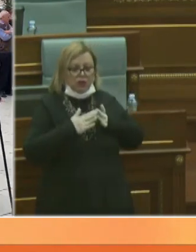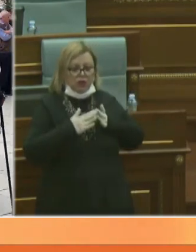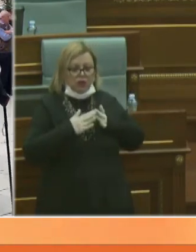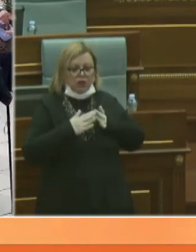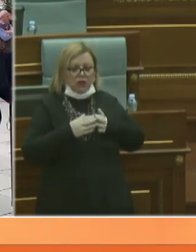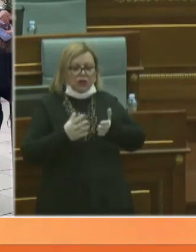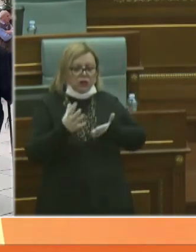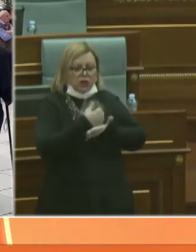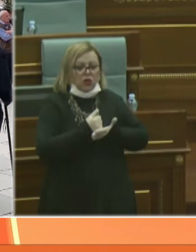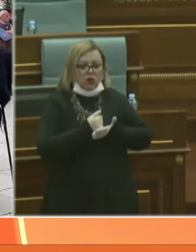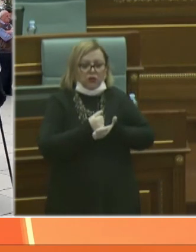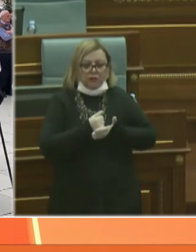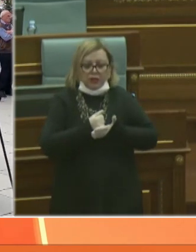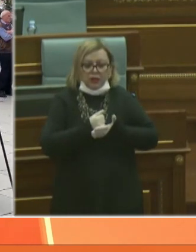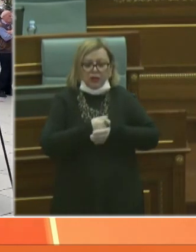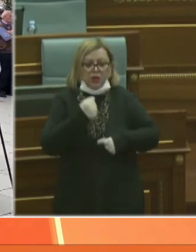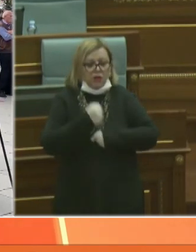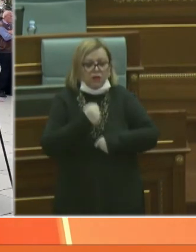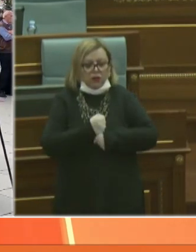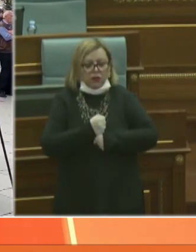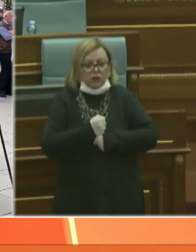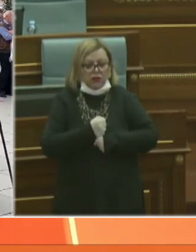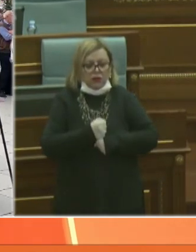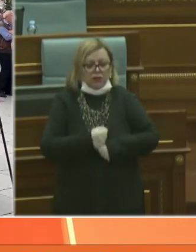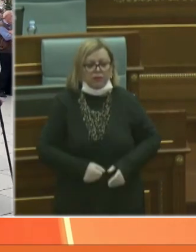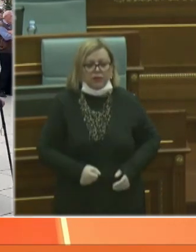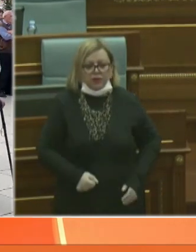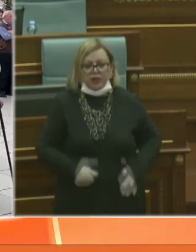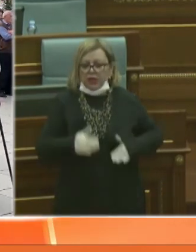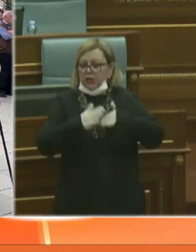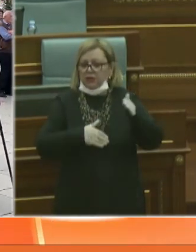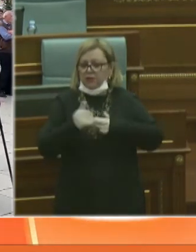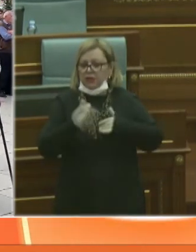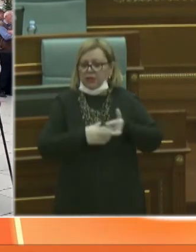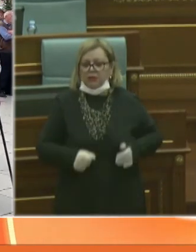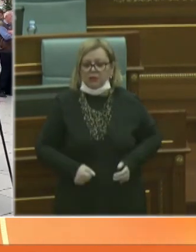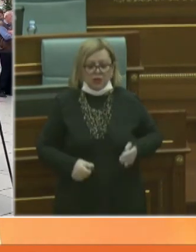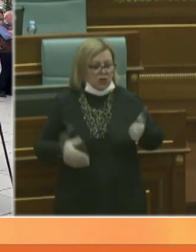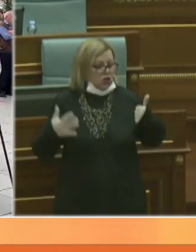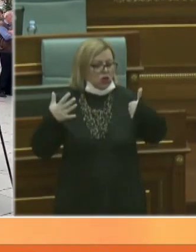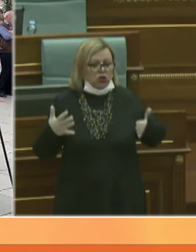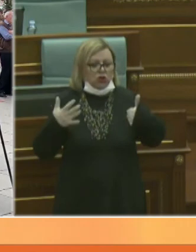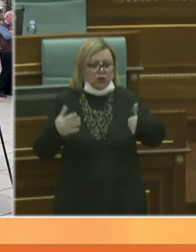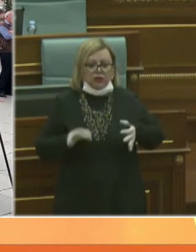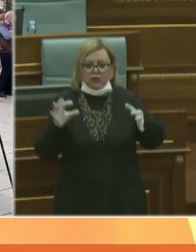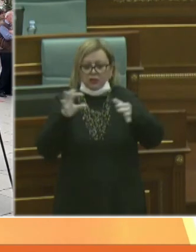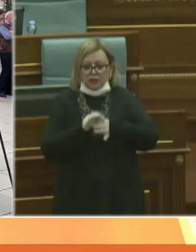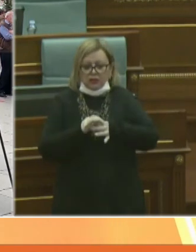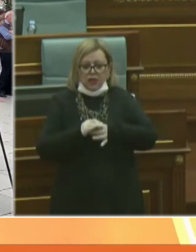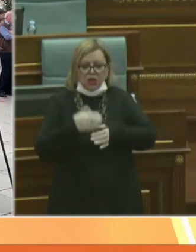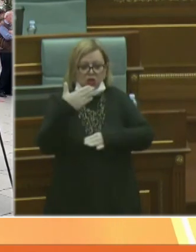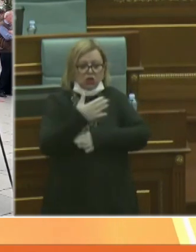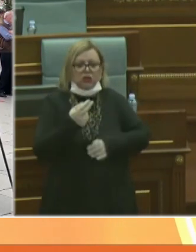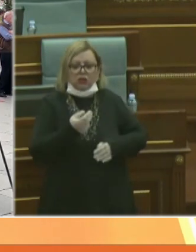ardhurave që do të nxit funksionimin e sektorit të ndërtimtarisë. Masa 6 lidhet me ndërmarrjet